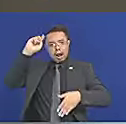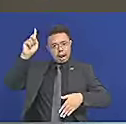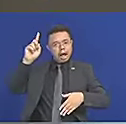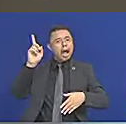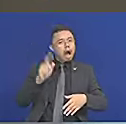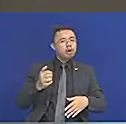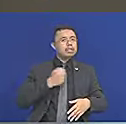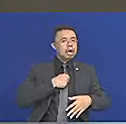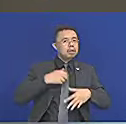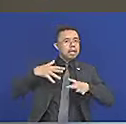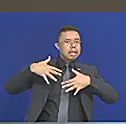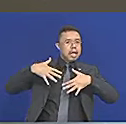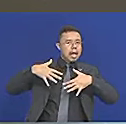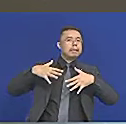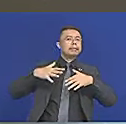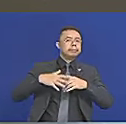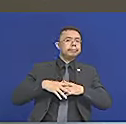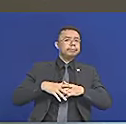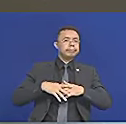takut dan gentar.